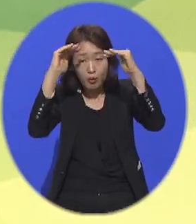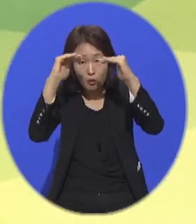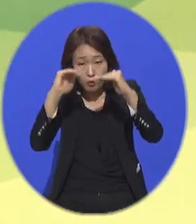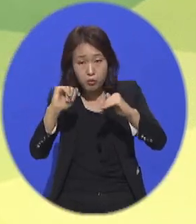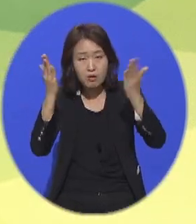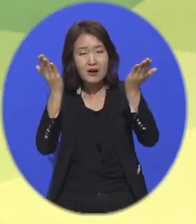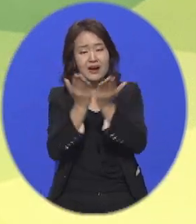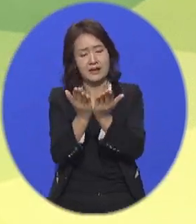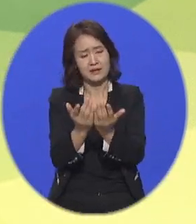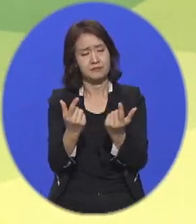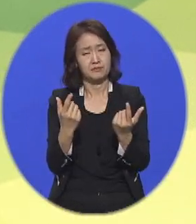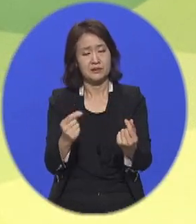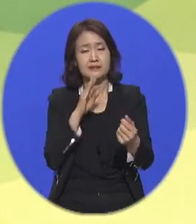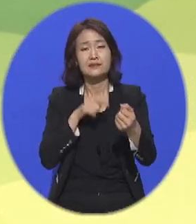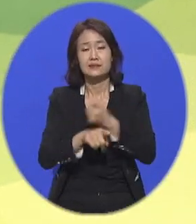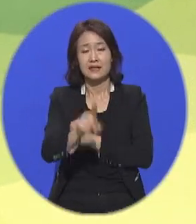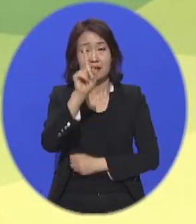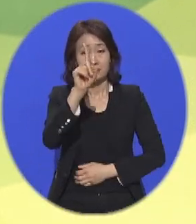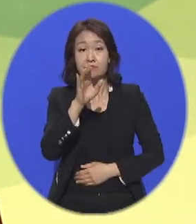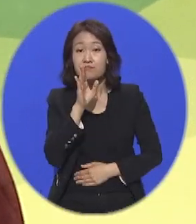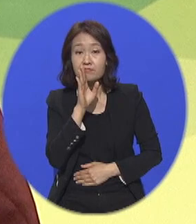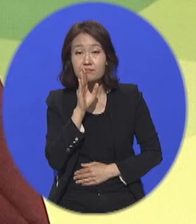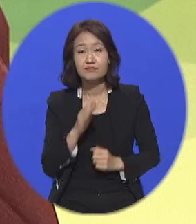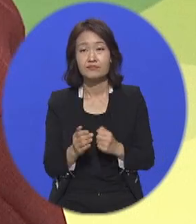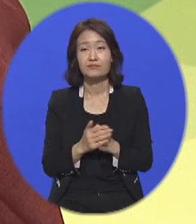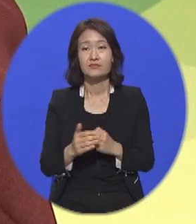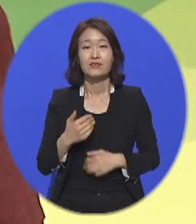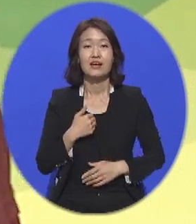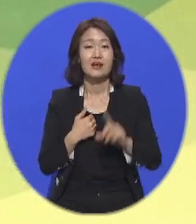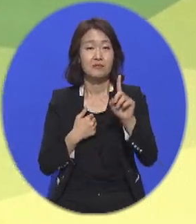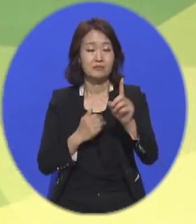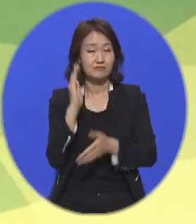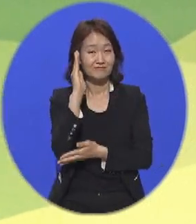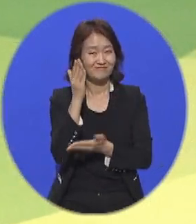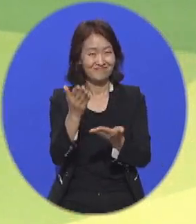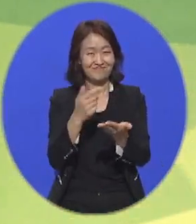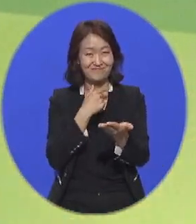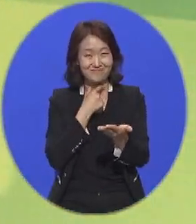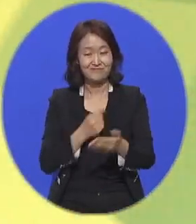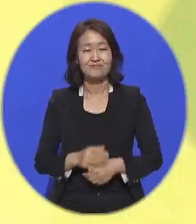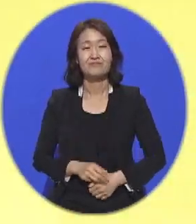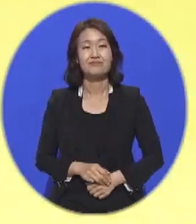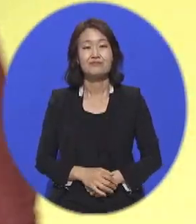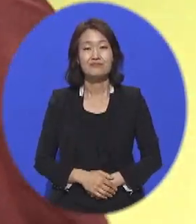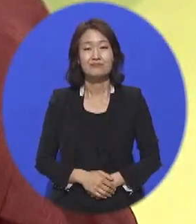하나로 가기 때문에 그런 입장에서 이제 제가 한번 말씀을 드리고자 합니다.